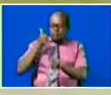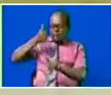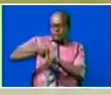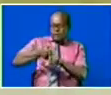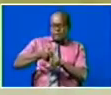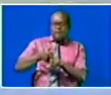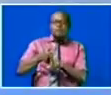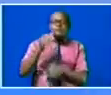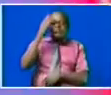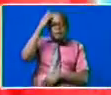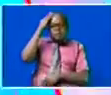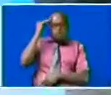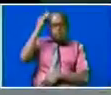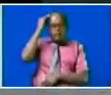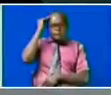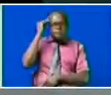Somalia.